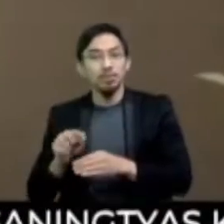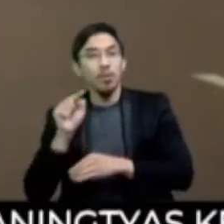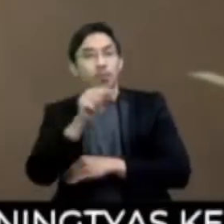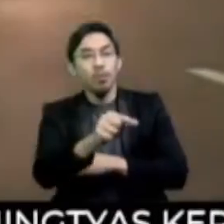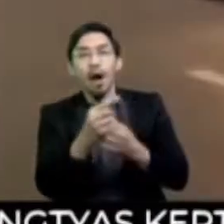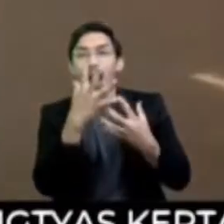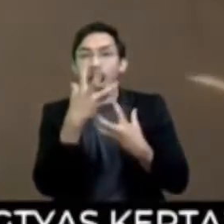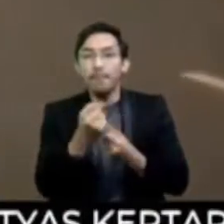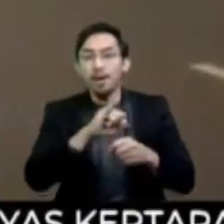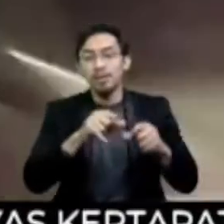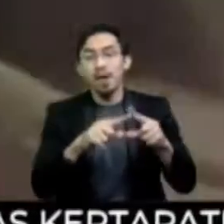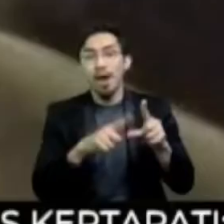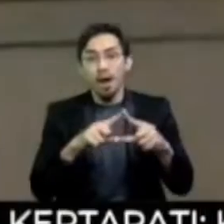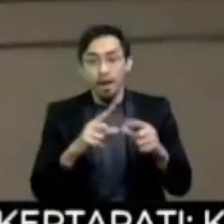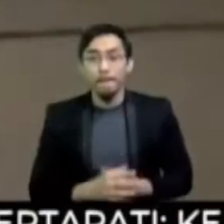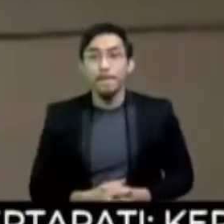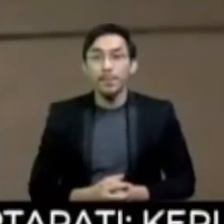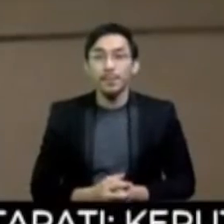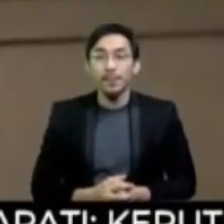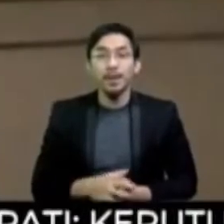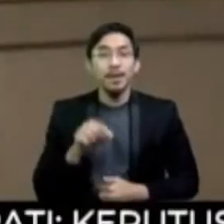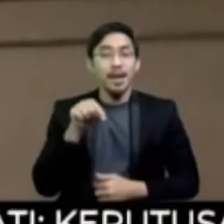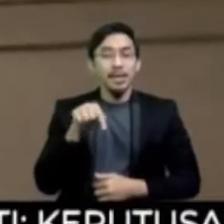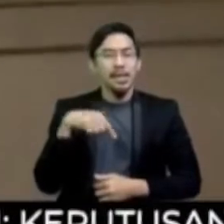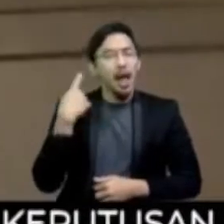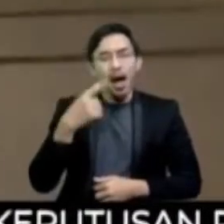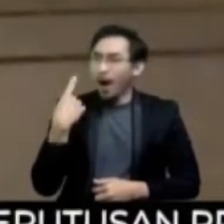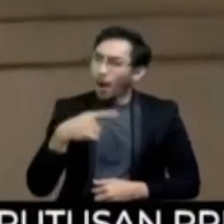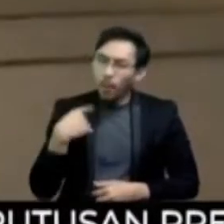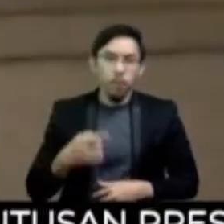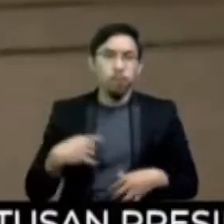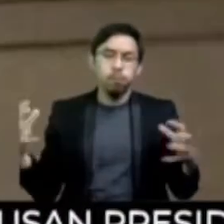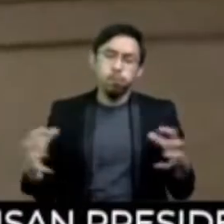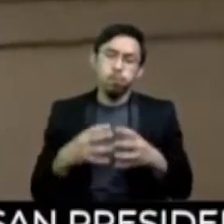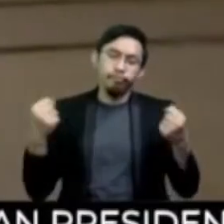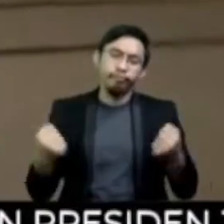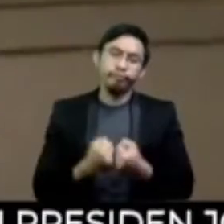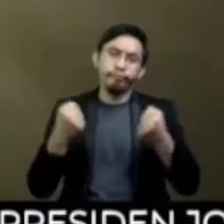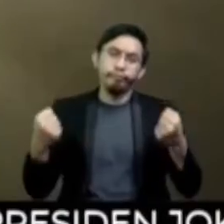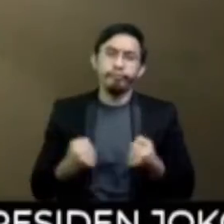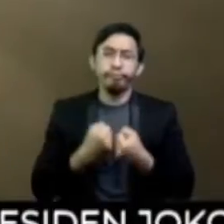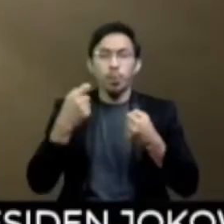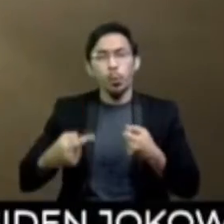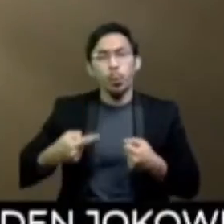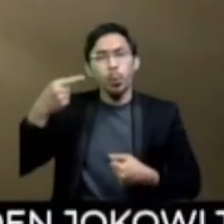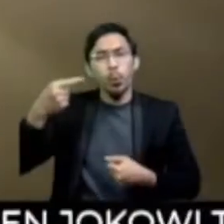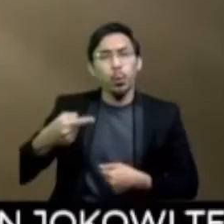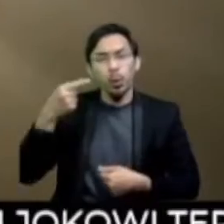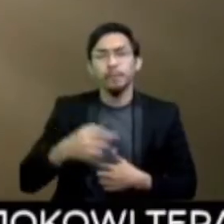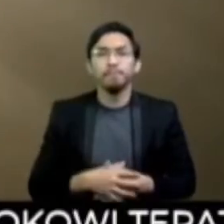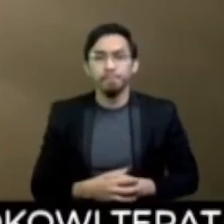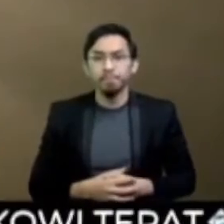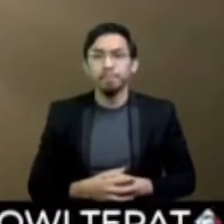Tawuran kelompok remaja kerap terjadi di Kota Bekasi, tidak jarang menimbulkan korban jiwa. Para pelaku berusia di bawah umur memprovokasi tawuran di media